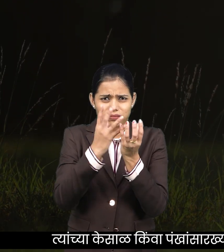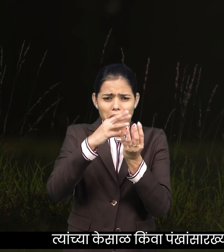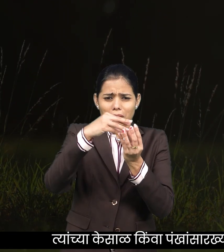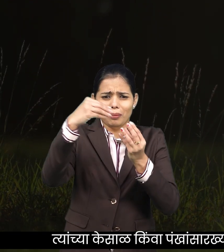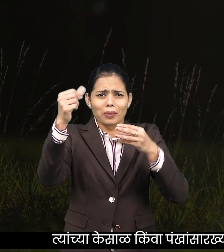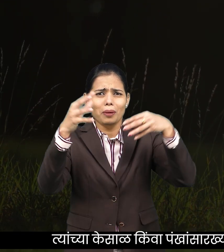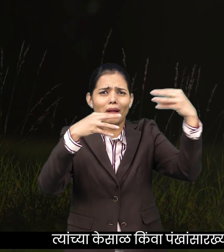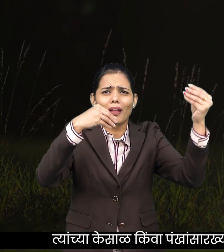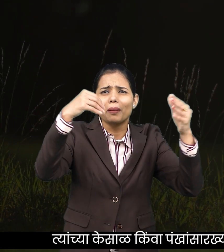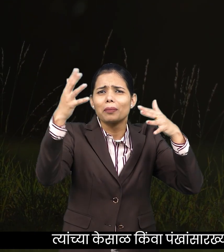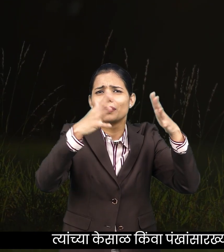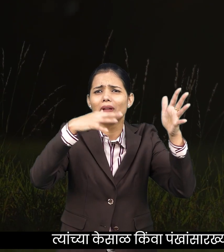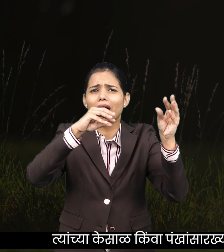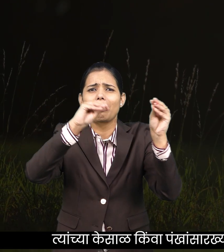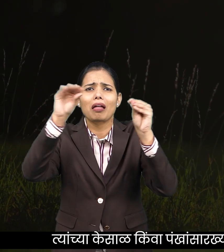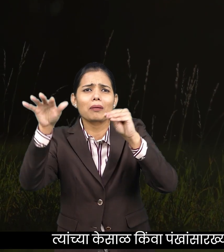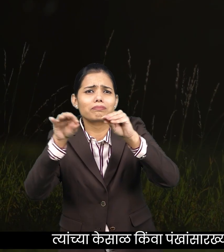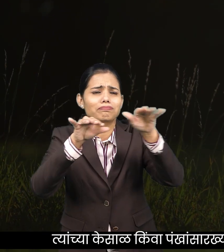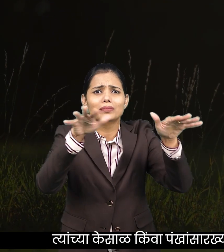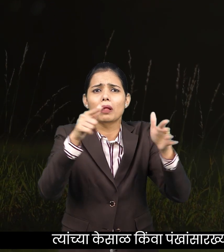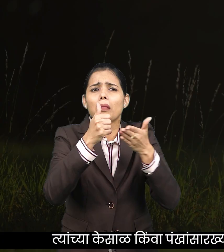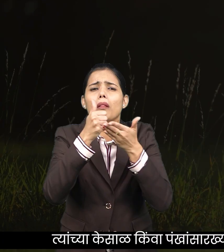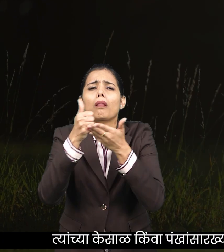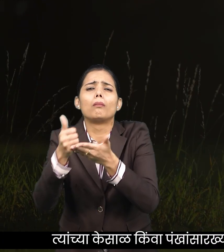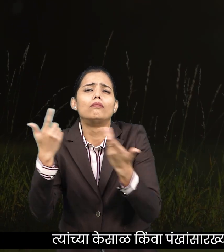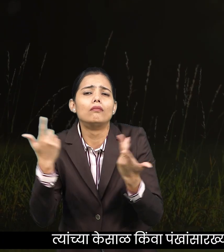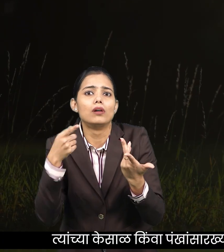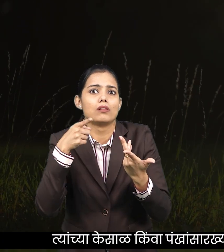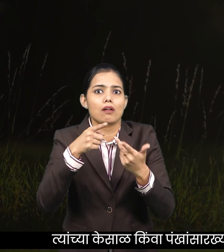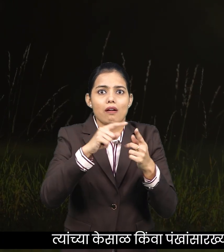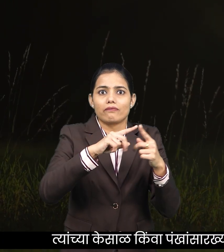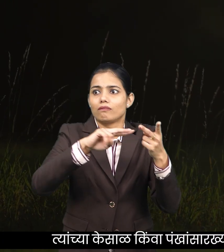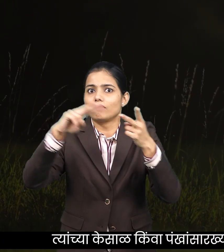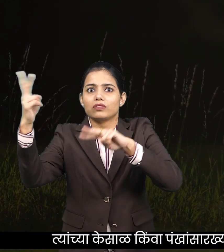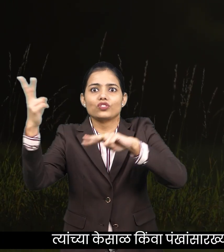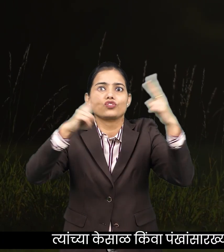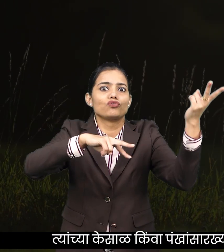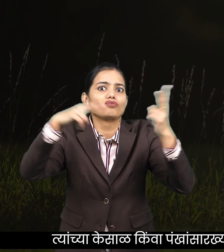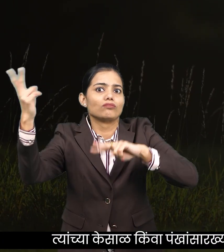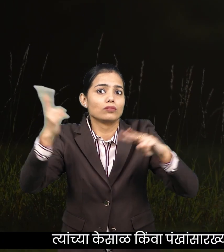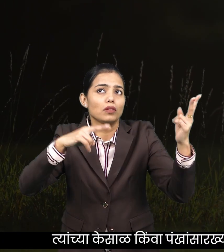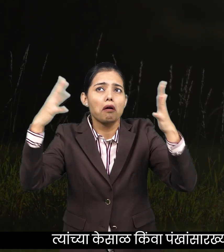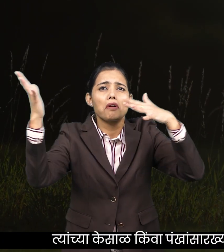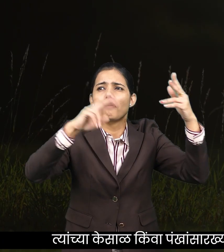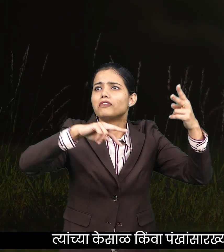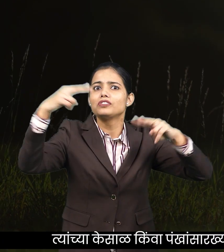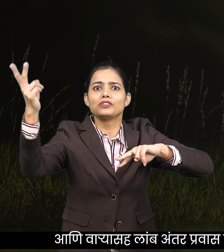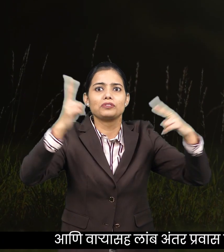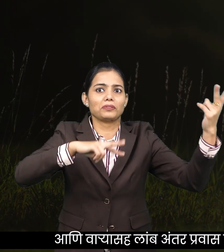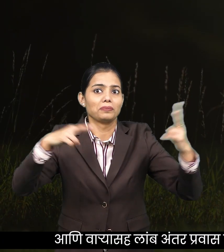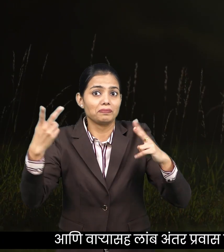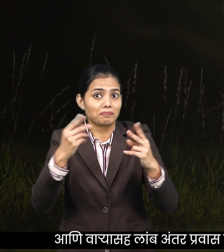त्यांच्या केसाळ किंवा पंखांसारख्या रचना असू शकतात, ज्या त्यांना